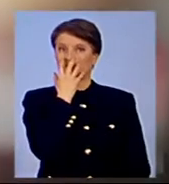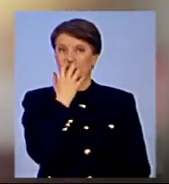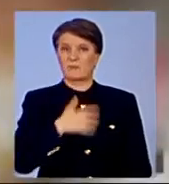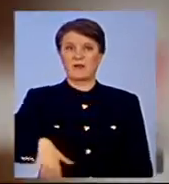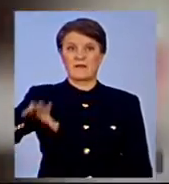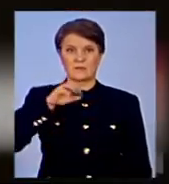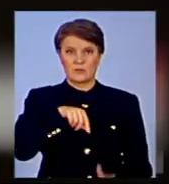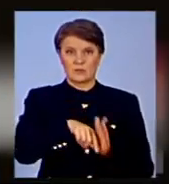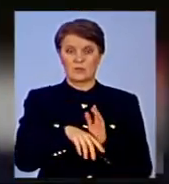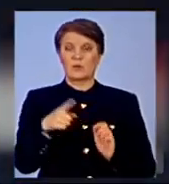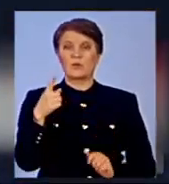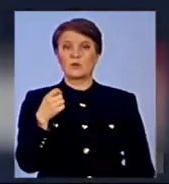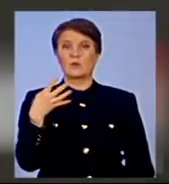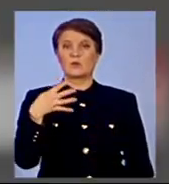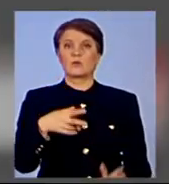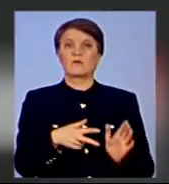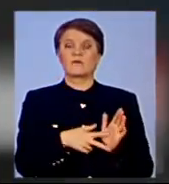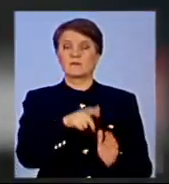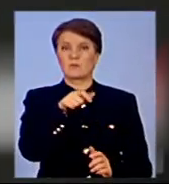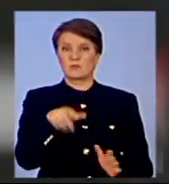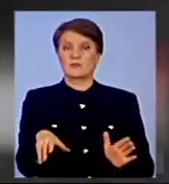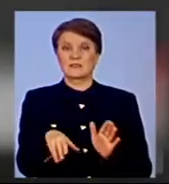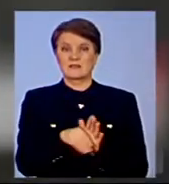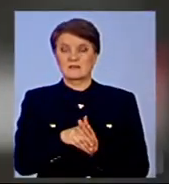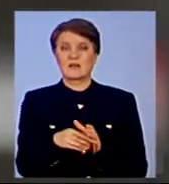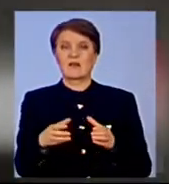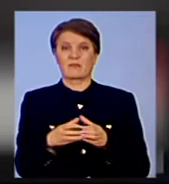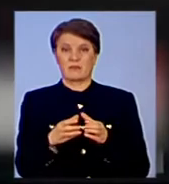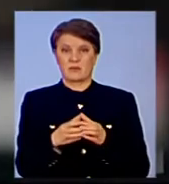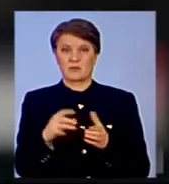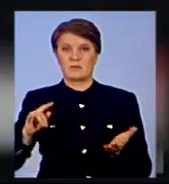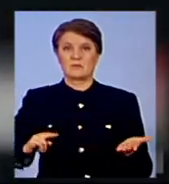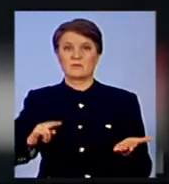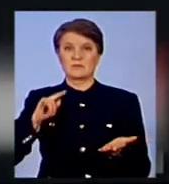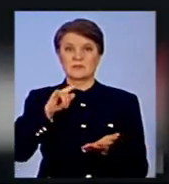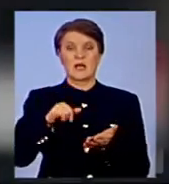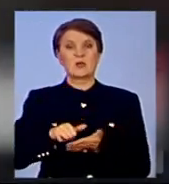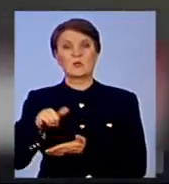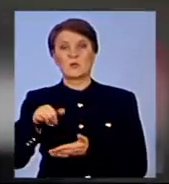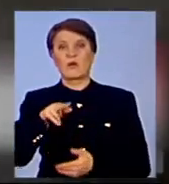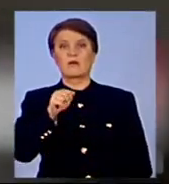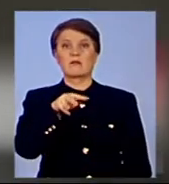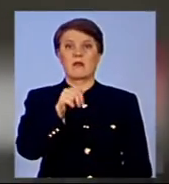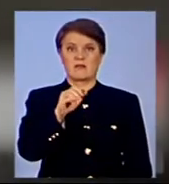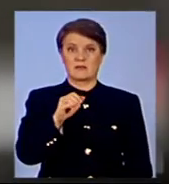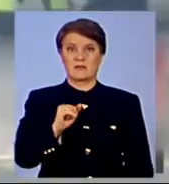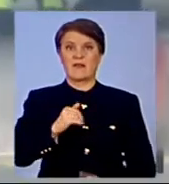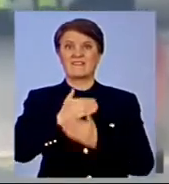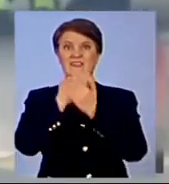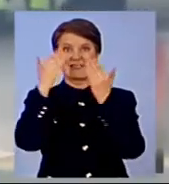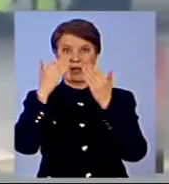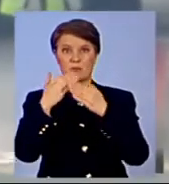було 148 осіб разом із екіпажем. Боїнг прямував із Нью-Йорка в Даллас. У небі вибухнув двигун, його частина й